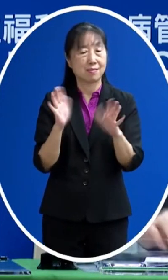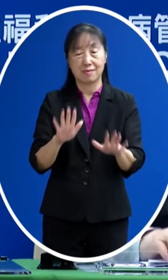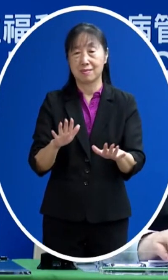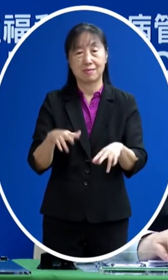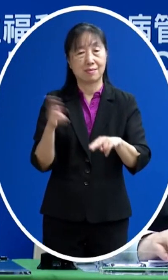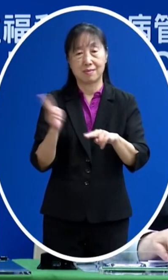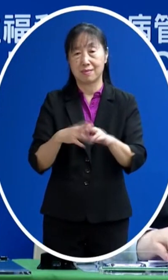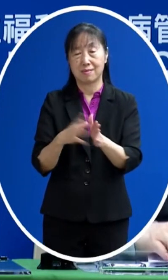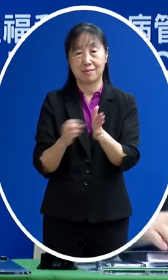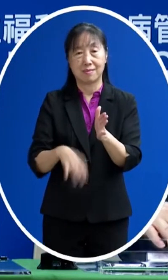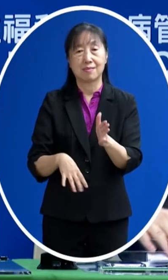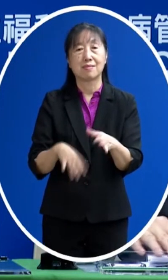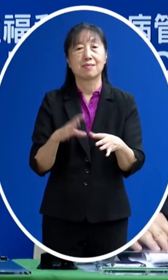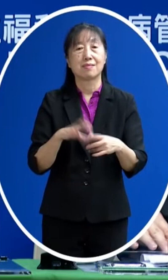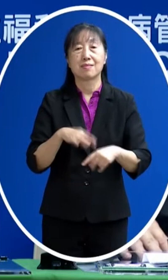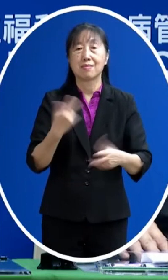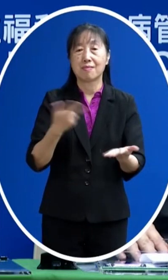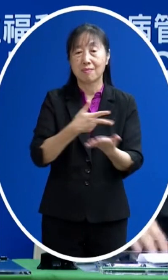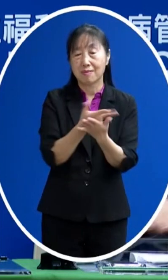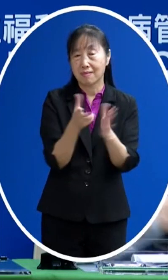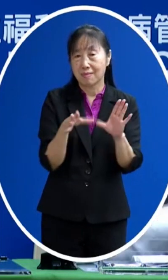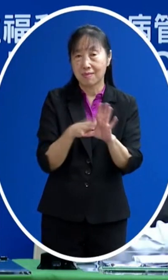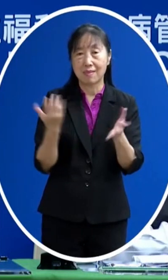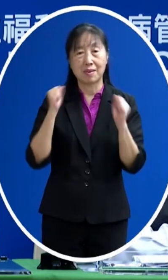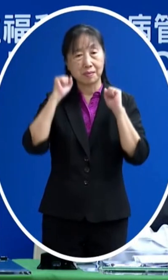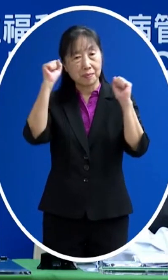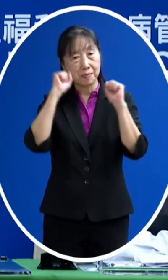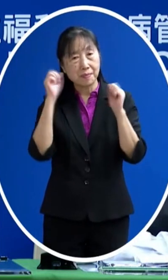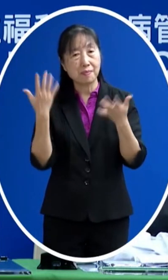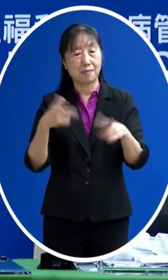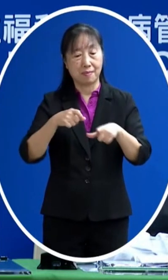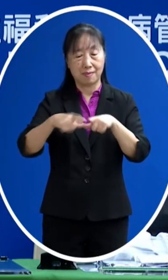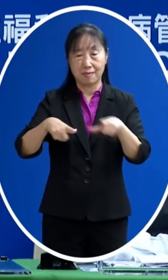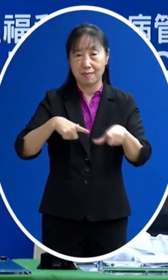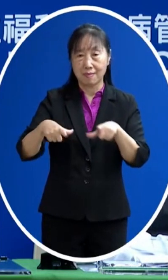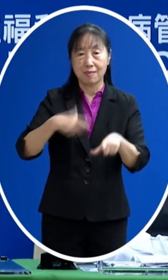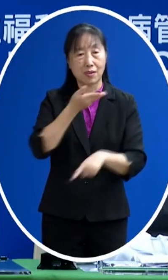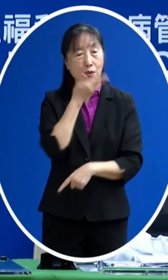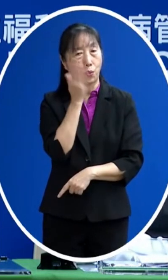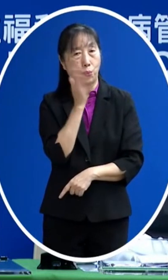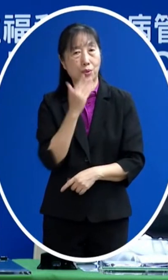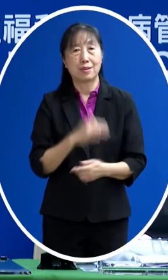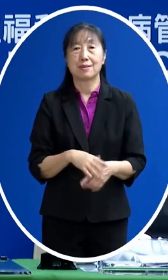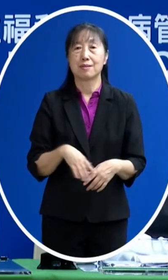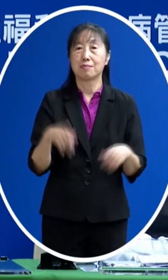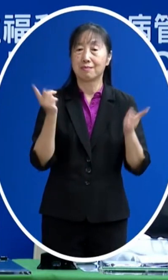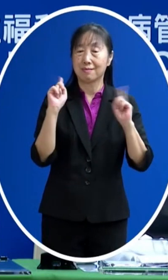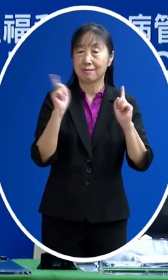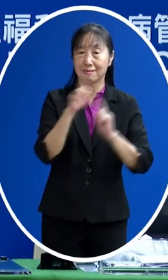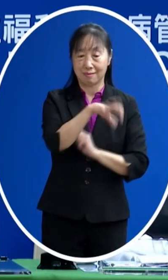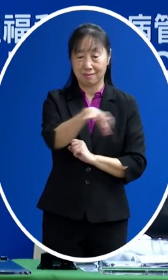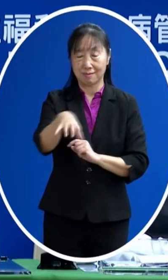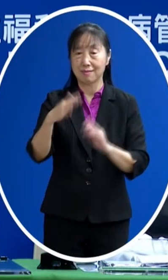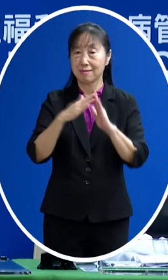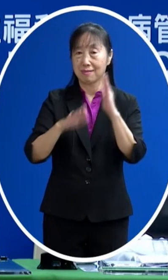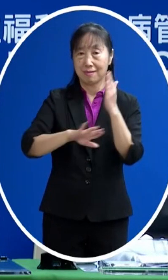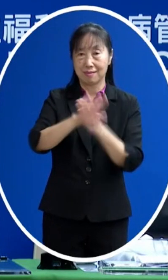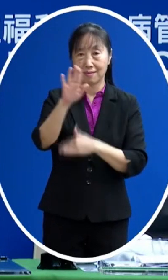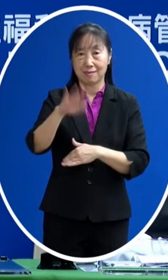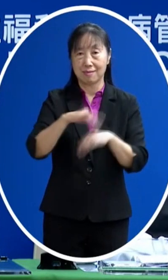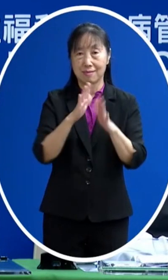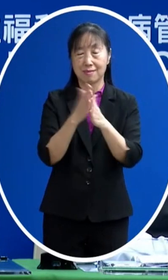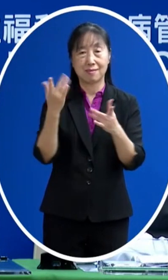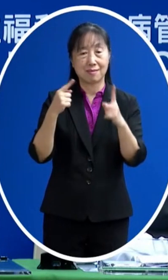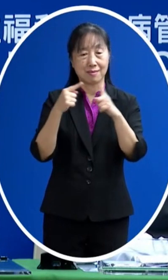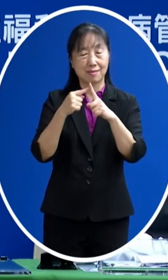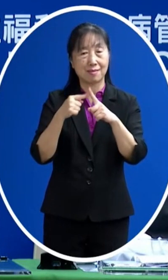有。艺文展演、体育活动、国家公园、国家风景区、观光、游乐业等室外人数降载